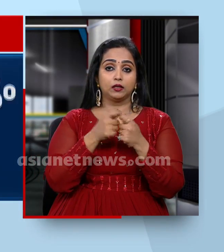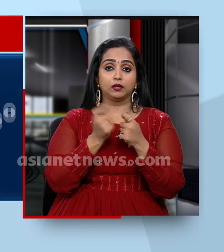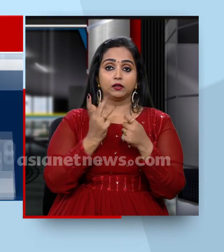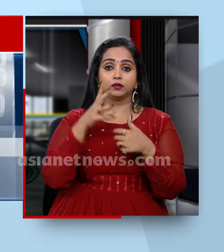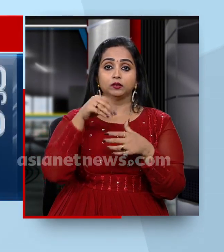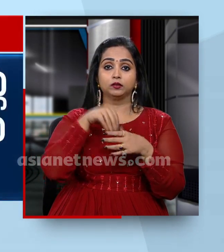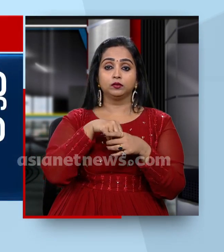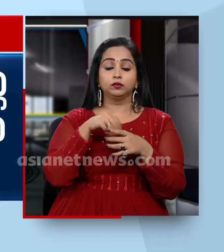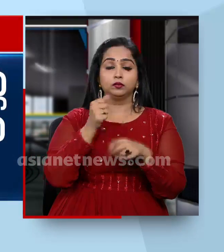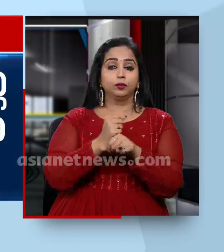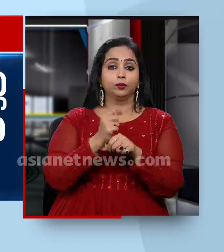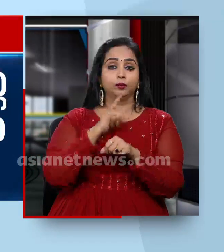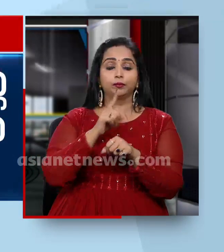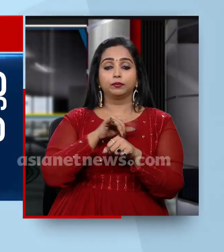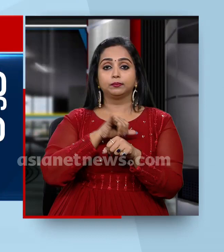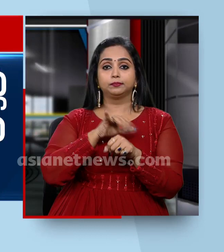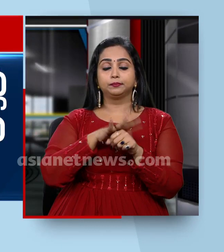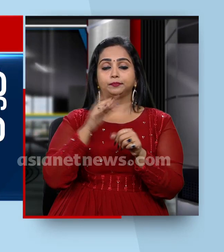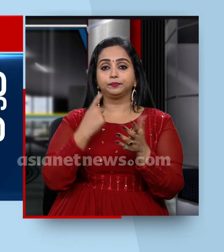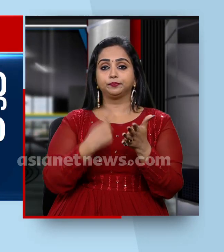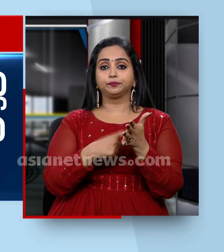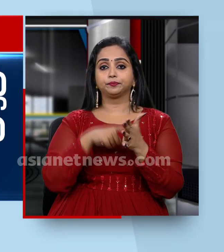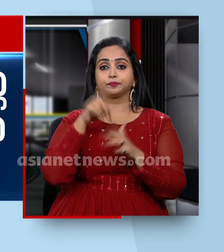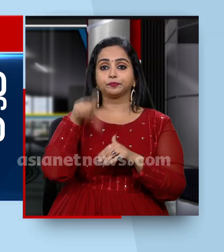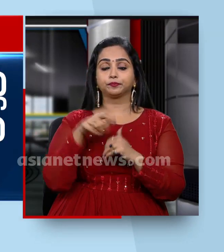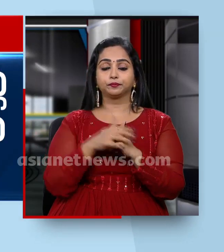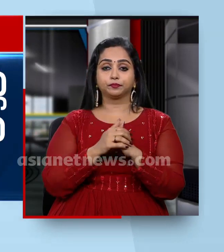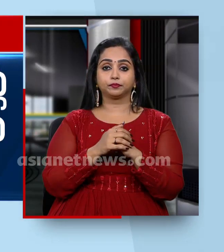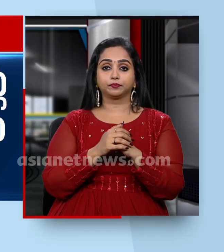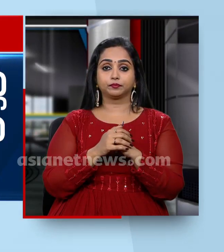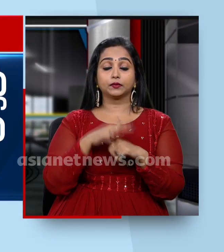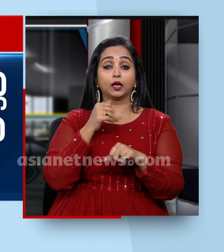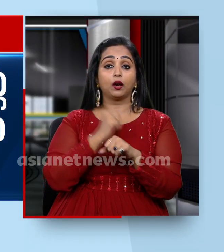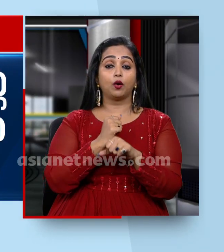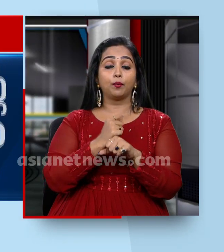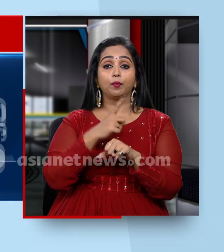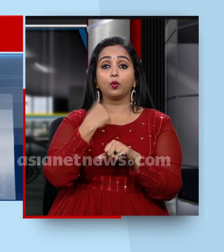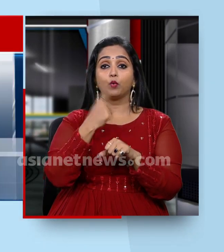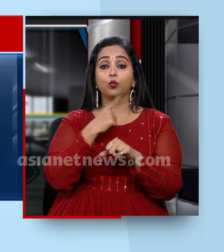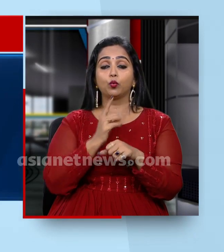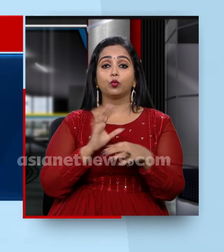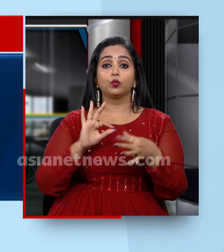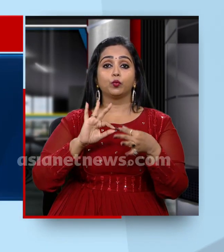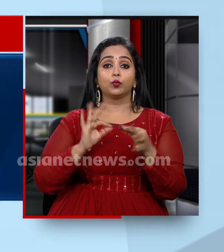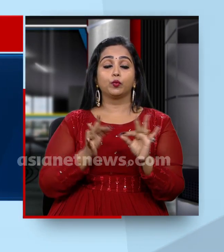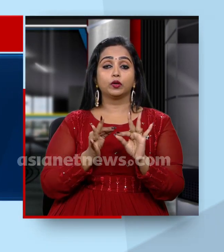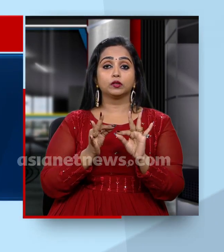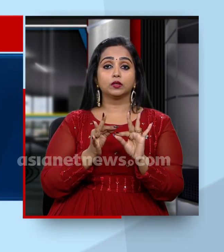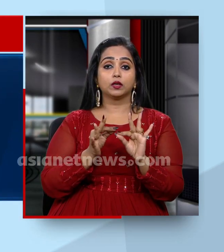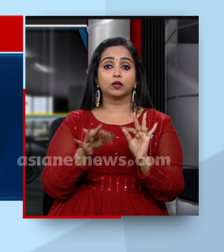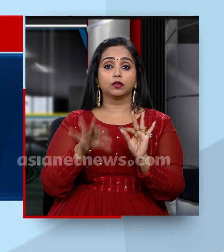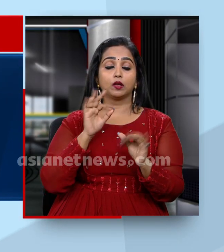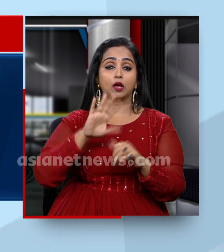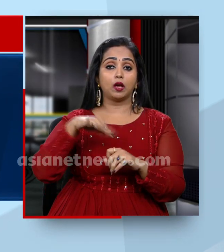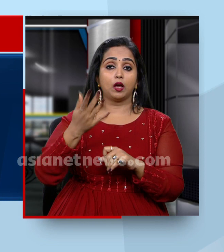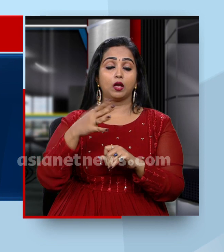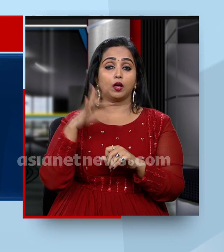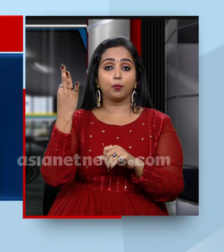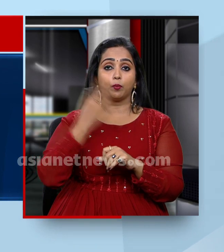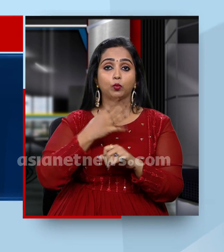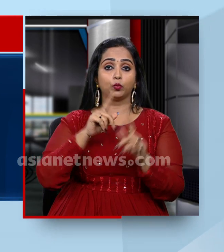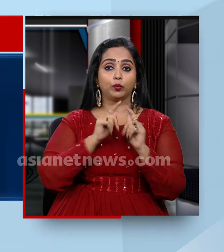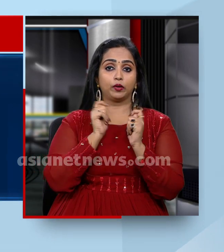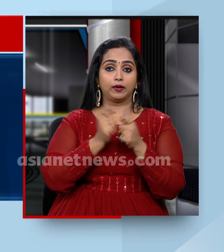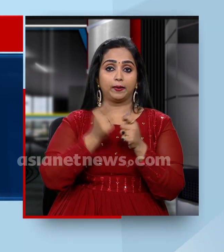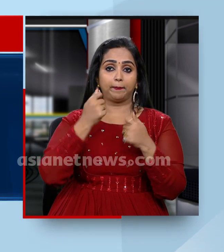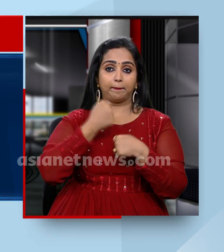സർക്കാരിന്റെ ശുപാർശ പ്രകാരം രാഷ്ട്രപതിയായിരുന്നു. അതായത് സർക്കാരാണ് ആരെ നിയമിക്കണം എന്നുള്ള കാര്യം തെരഞ്ഞെടുക്കുന്നത്. അതിന് പകരം ഒരു സമിതി രൂപീകരിച്ച് ആ സമിതിയുടെ